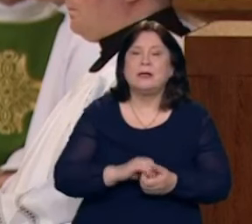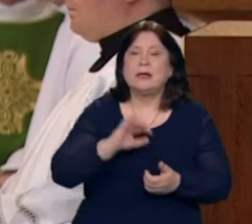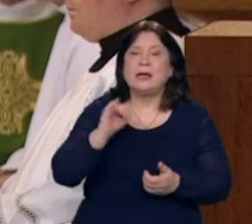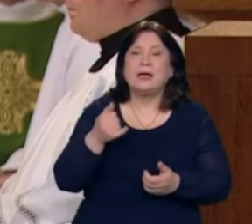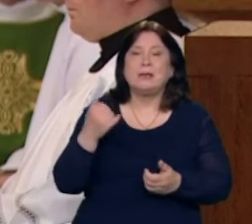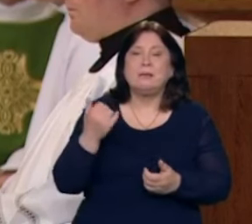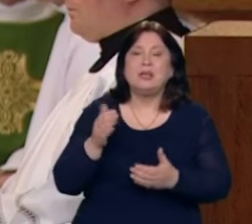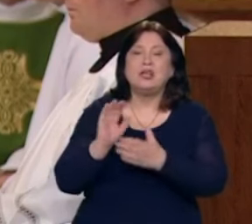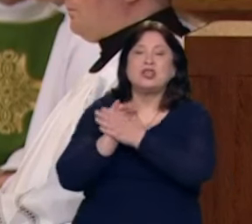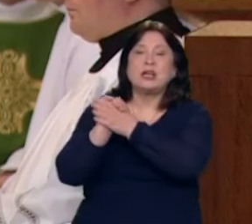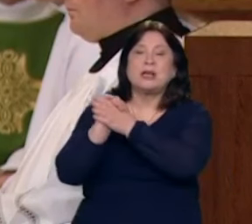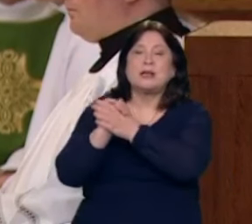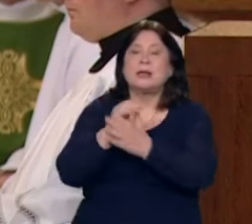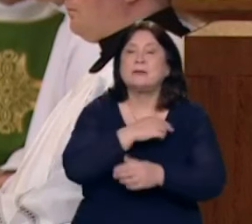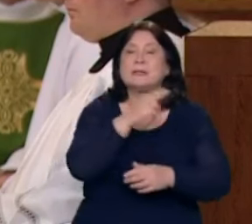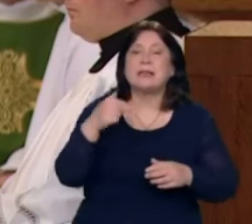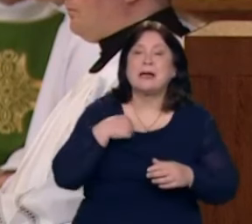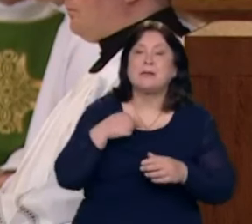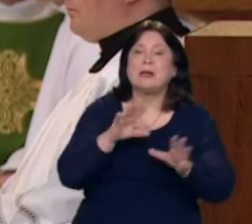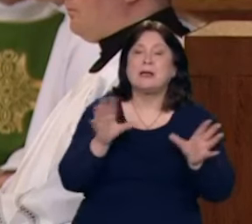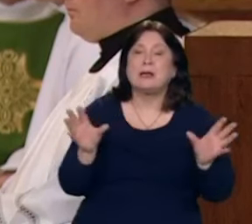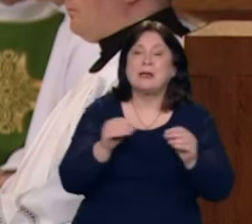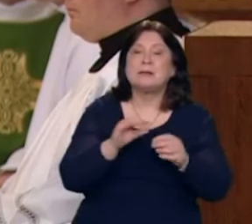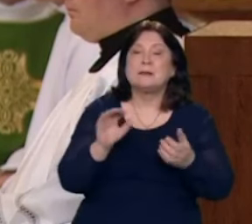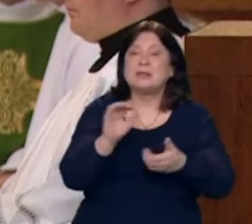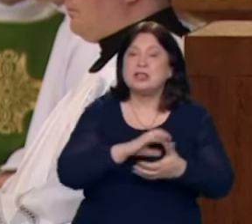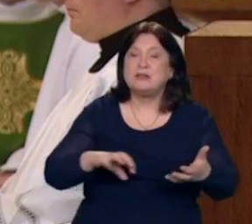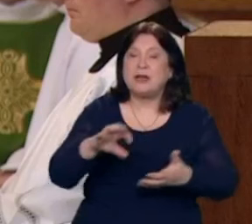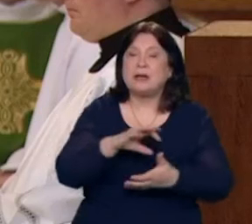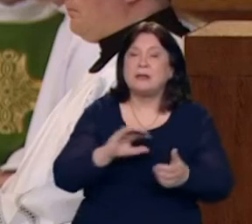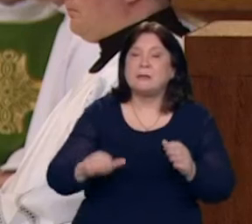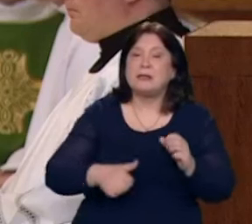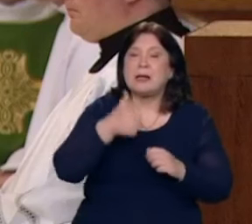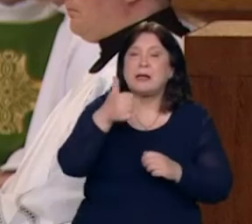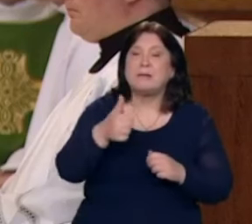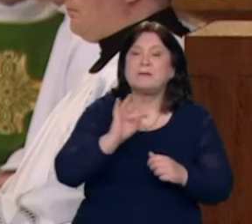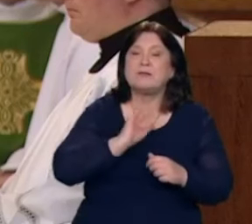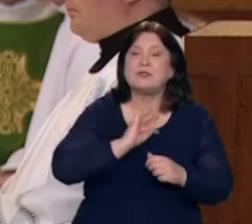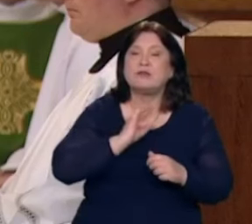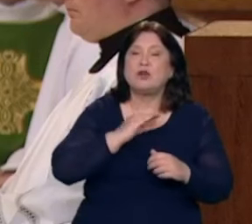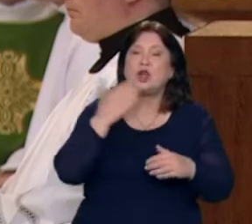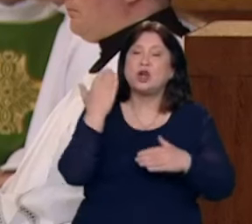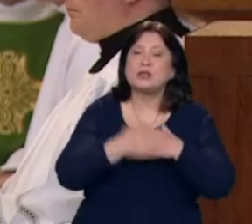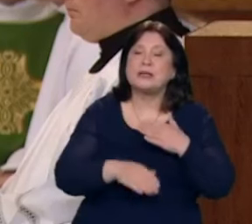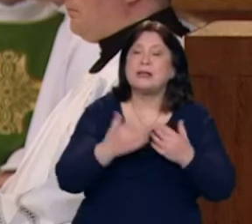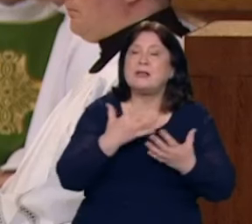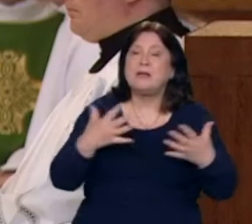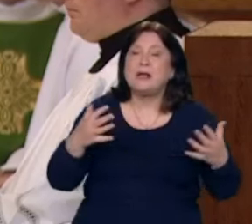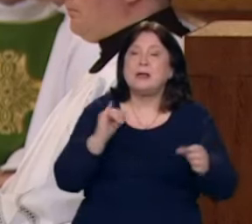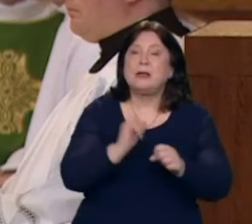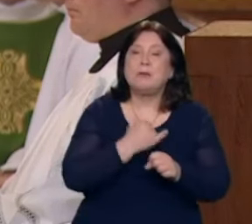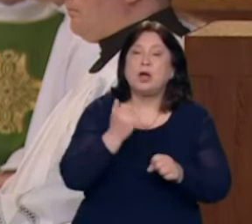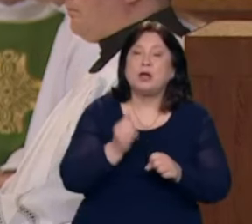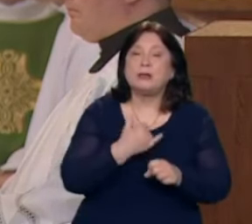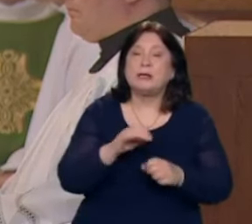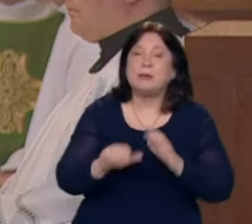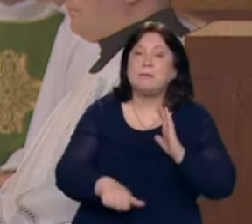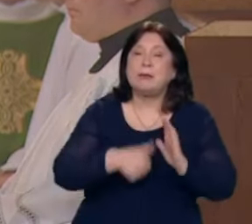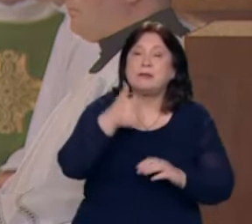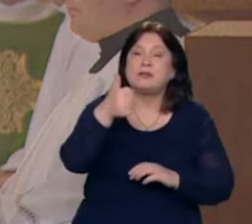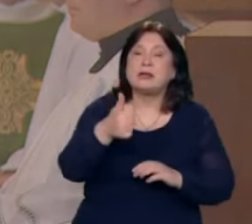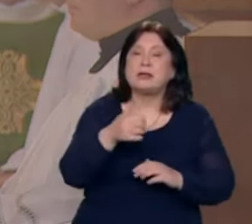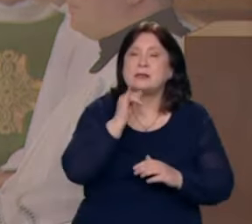się z nami ze światem najpierw Swój ostatni Wielki Piątek Gdy po raz pierwszy nie